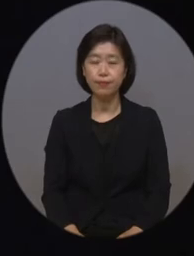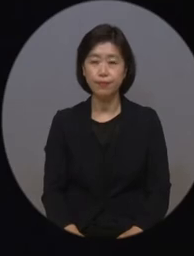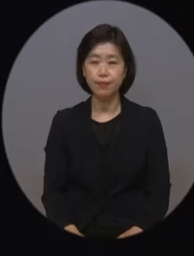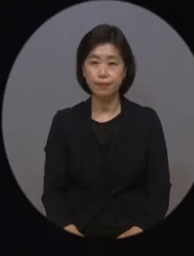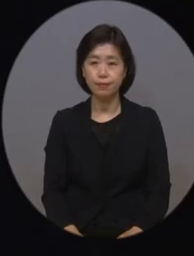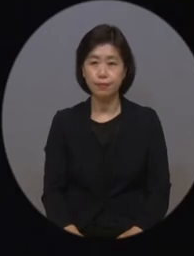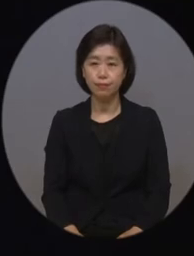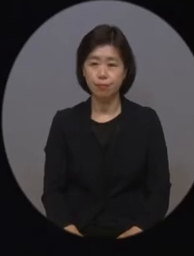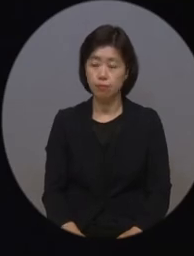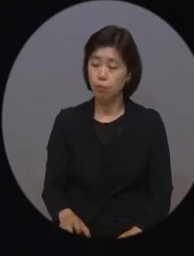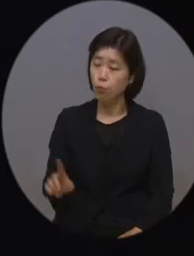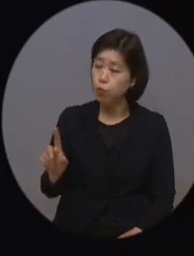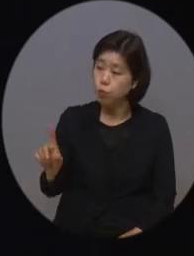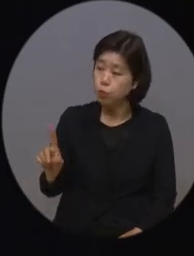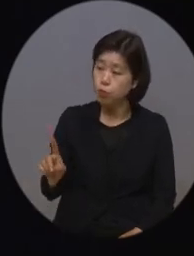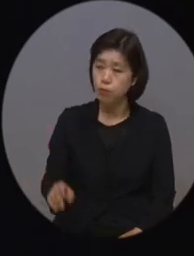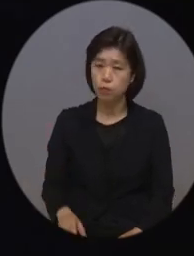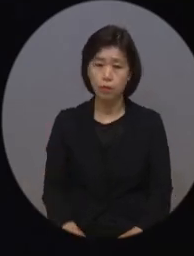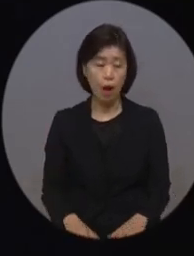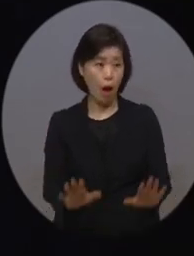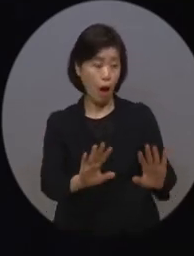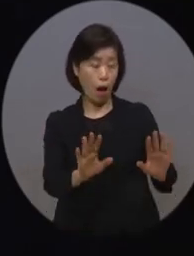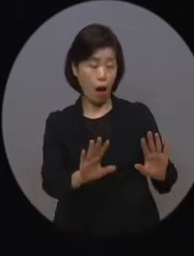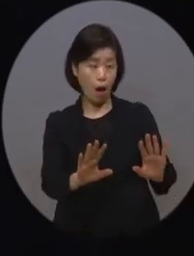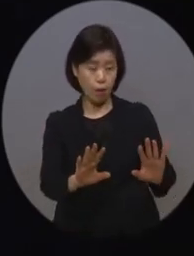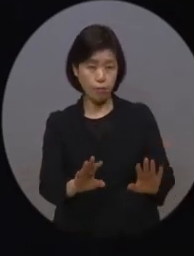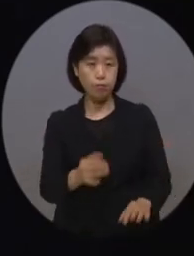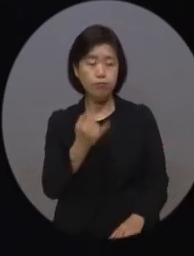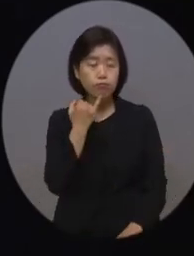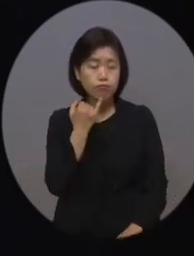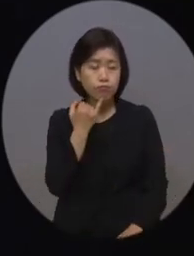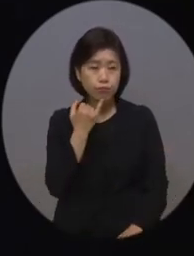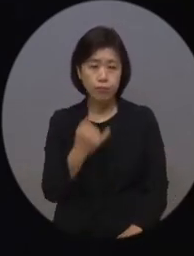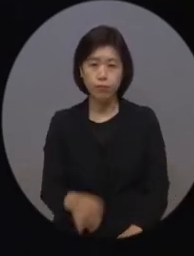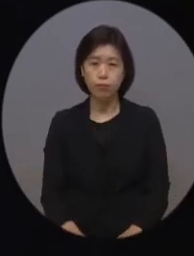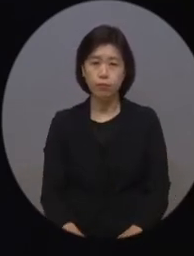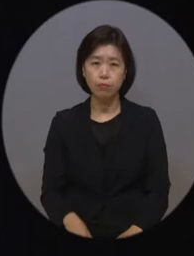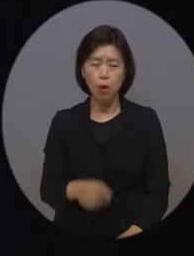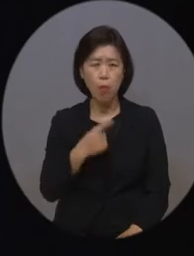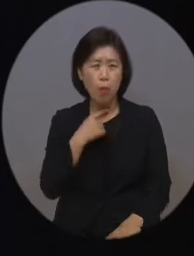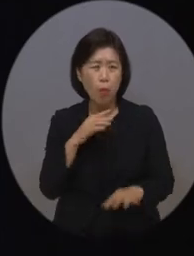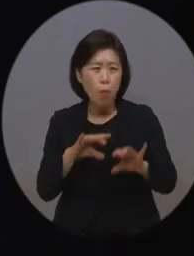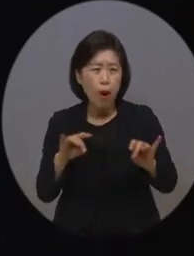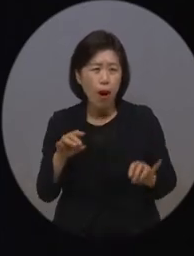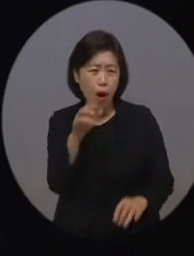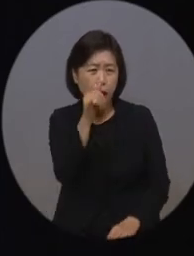쑥떡. 아니요, 목이 메인다고요, 아버지.